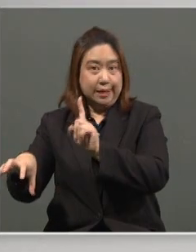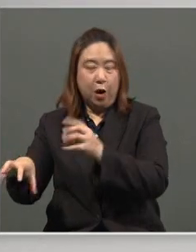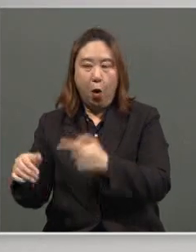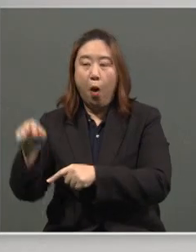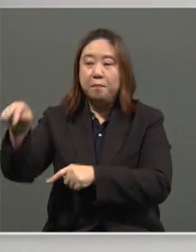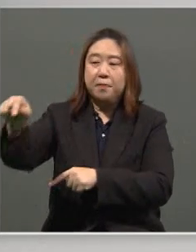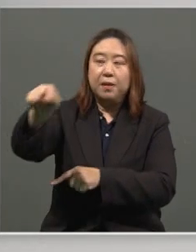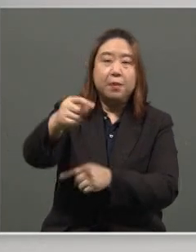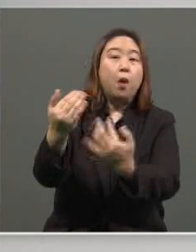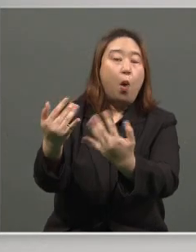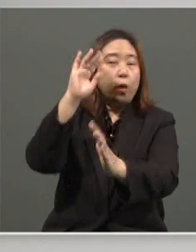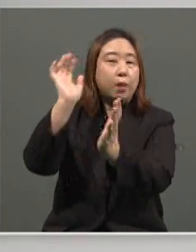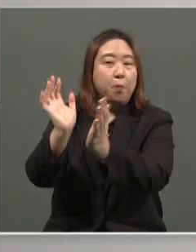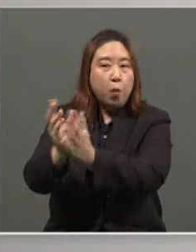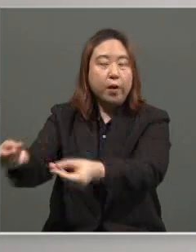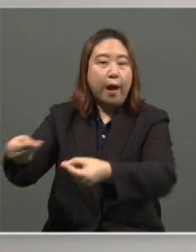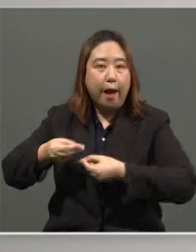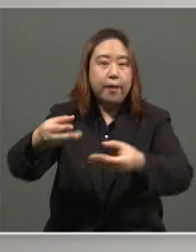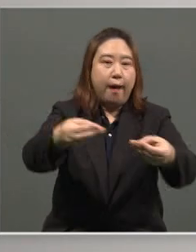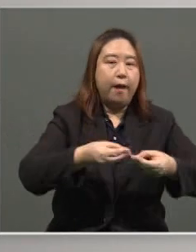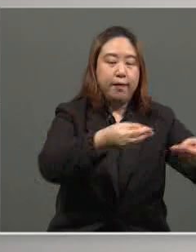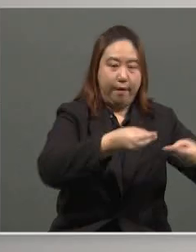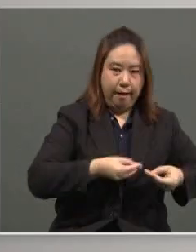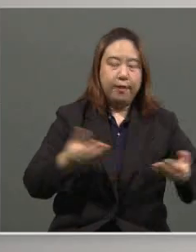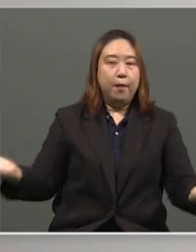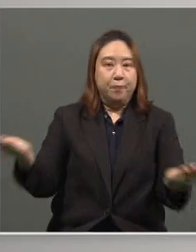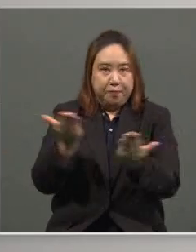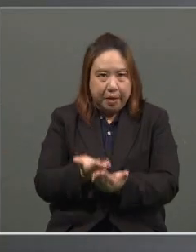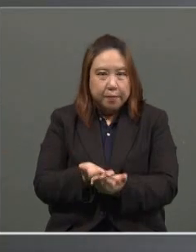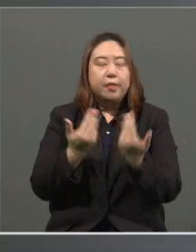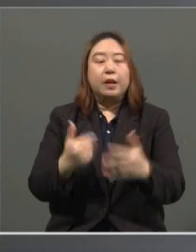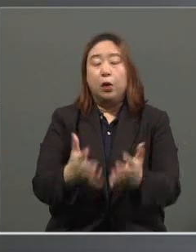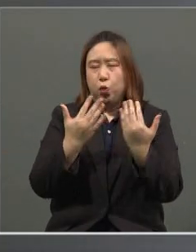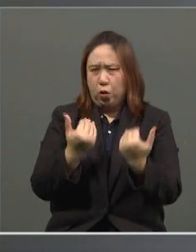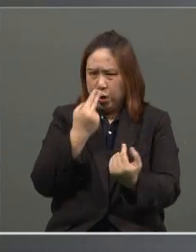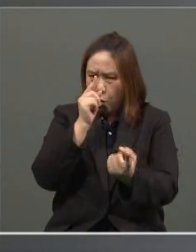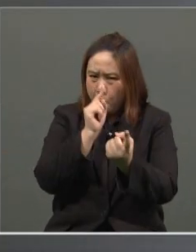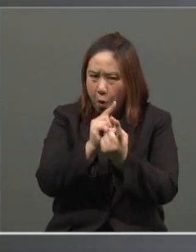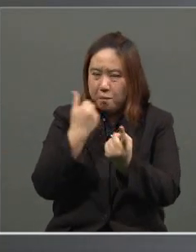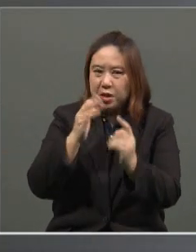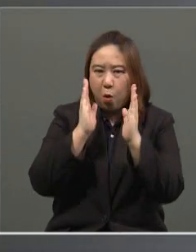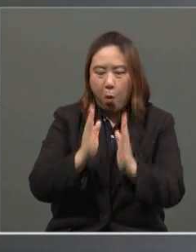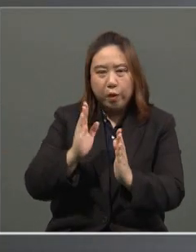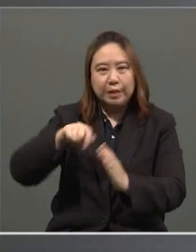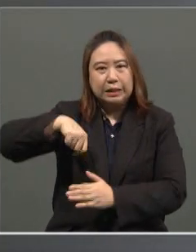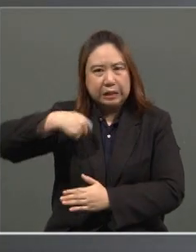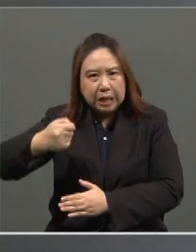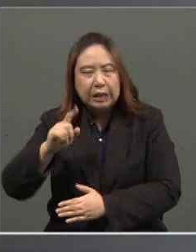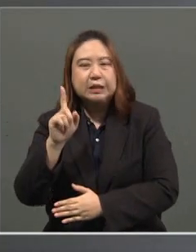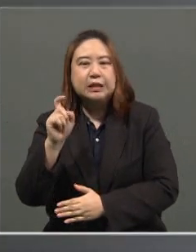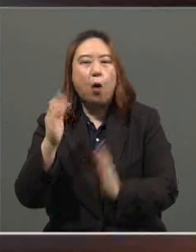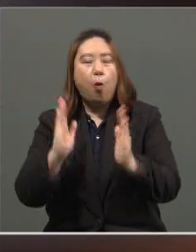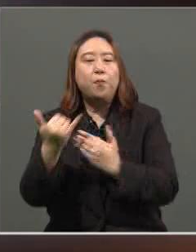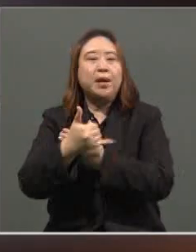การโอนสำนวนคดีมายังกองบังคับการปราบปรามและยังพบว่ามีผู้เสียหายชาวต่างชาติ